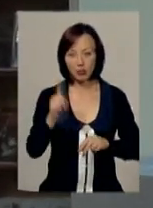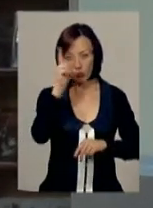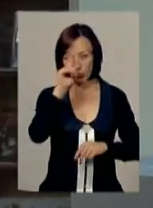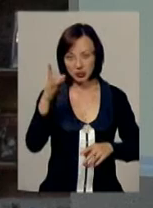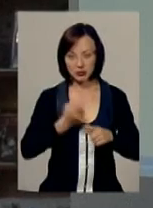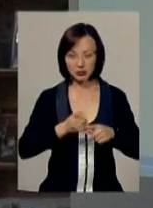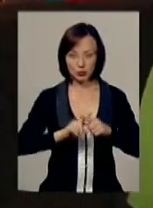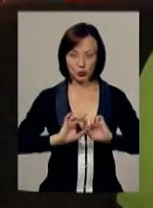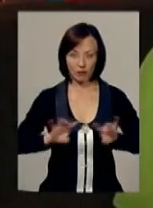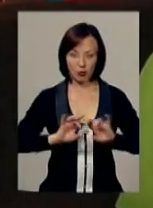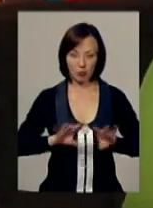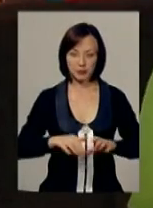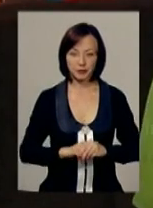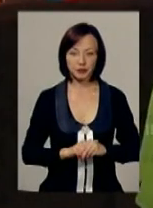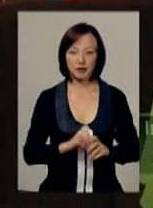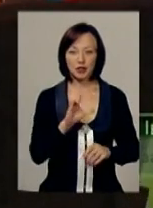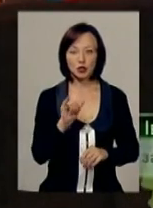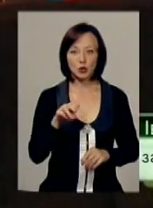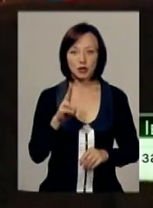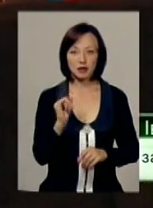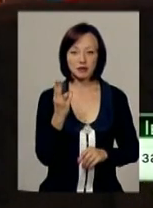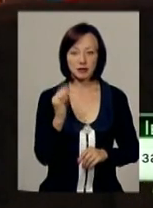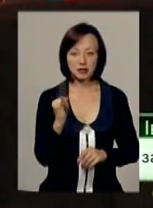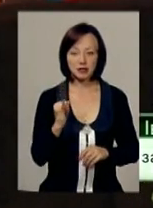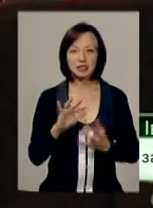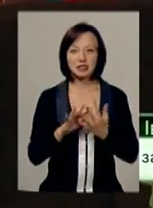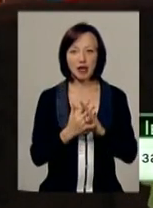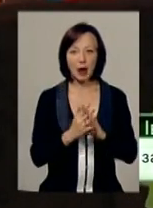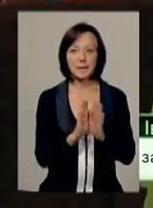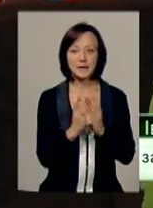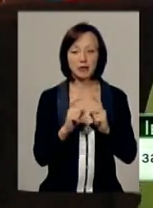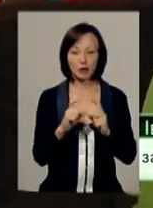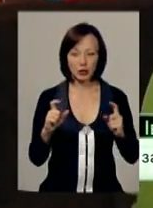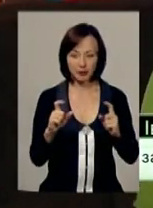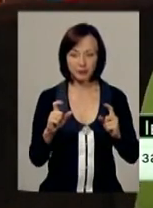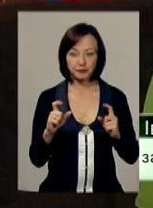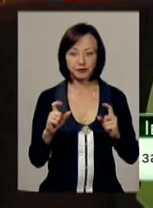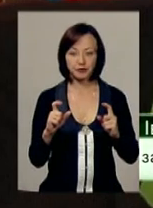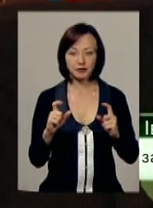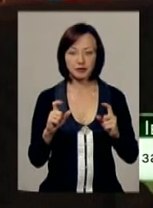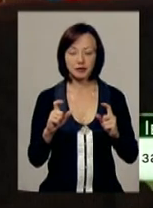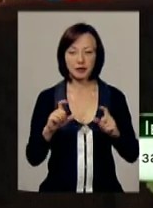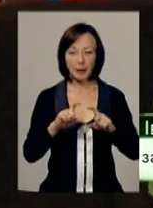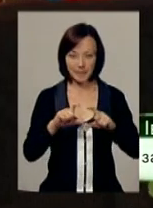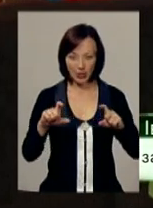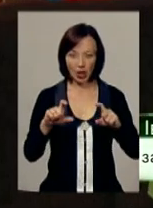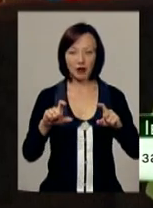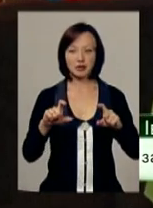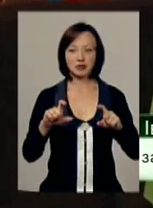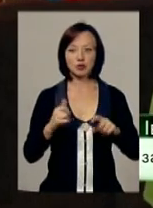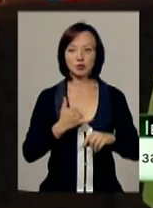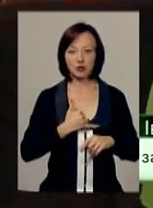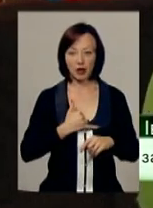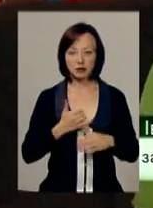популяризувати цю інформацію. Сутковецька сільська бібліотека Ярмолинецької централізованої бібліотечної системи. От в